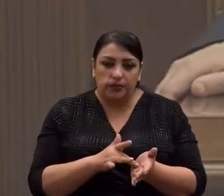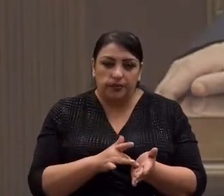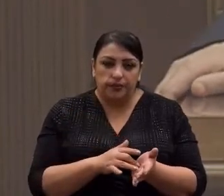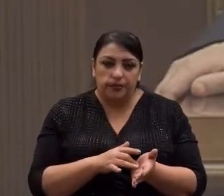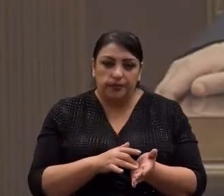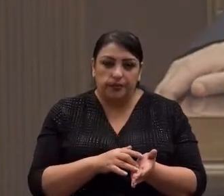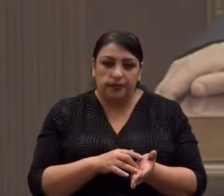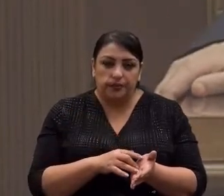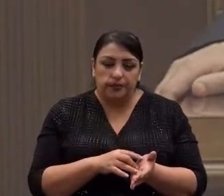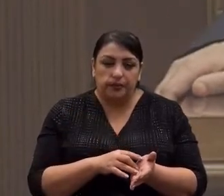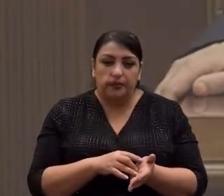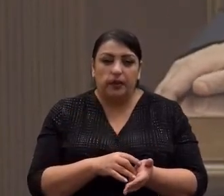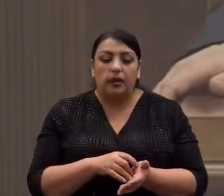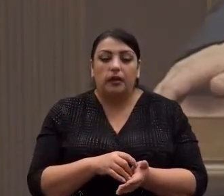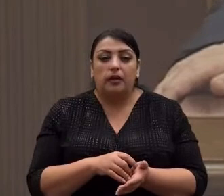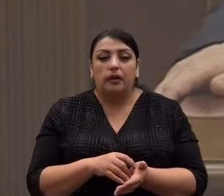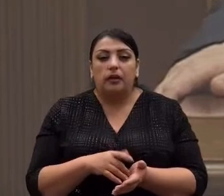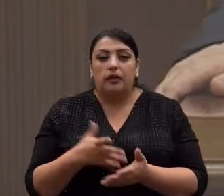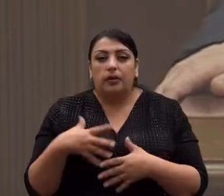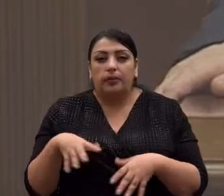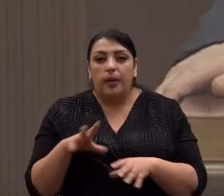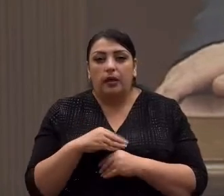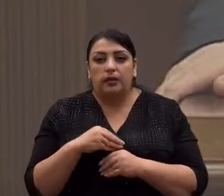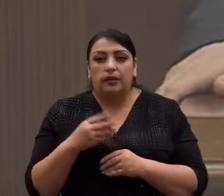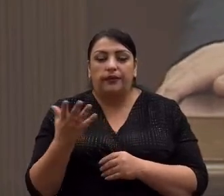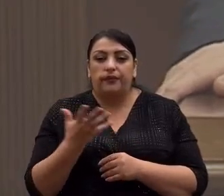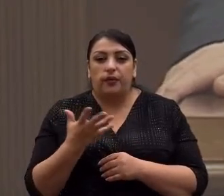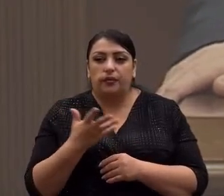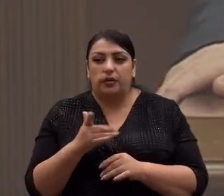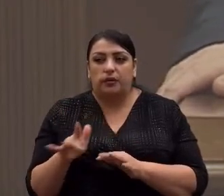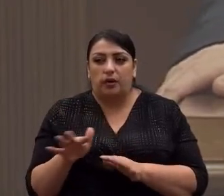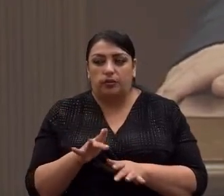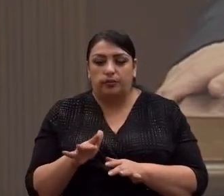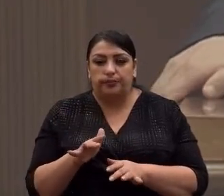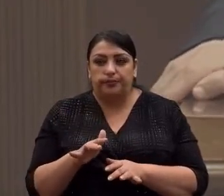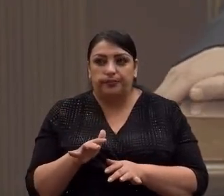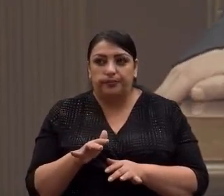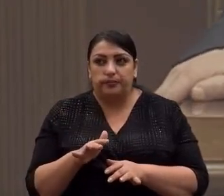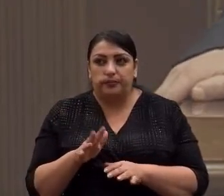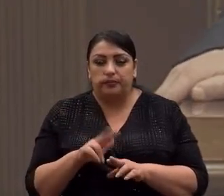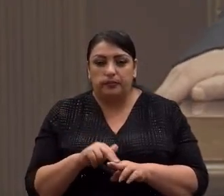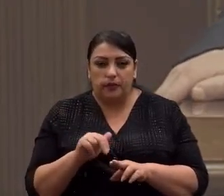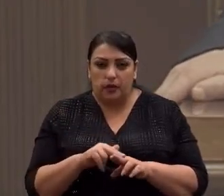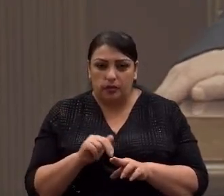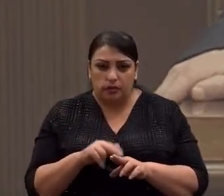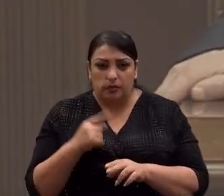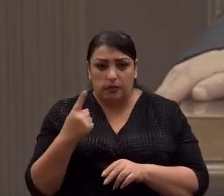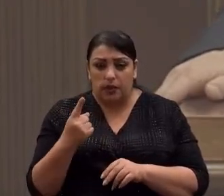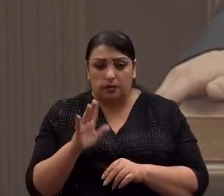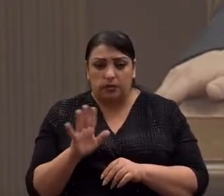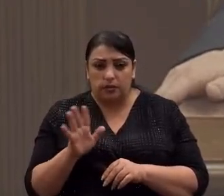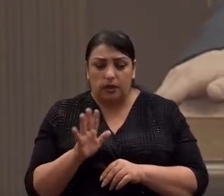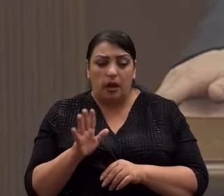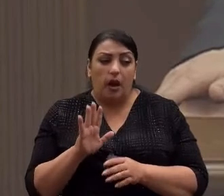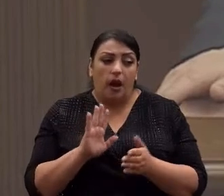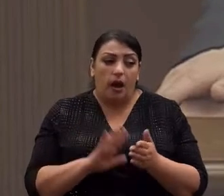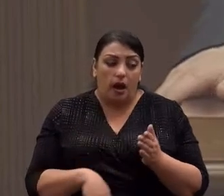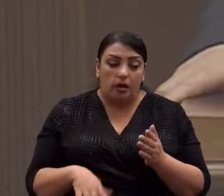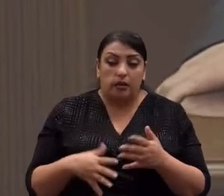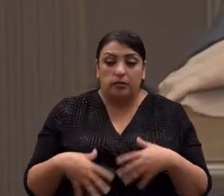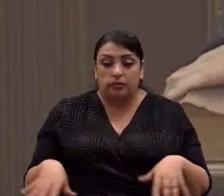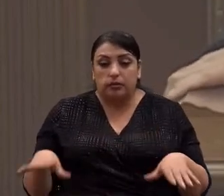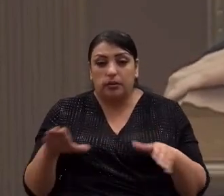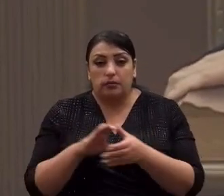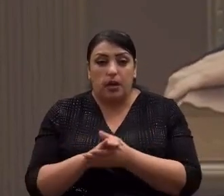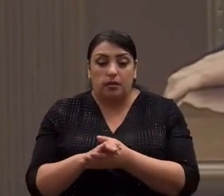նման հարցերը և ոնց ենք միասնաբար անցնում։ Այստեղ ասում եմ միայն չէ ոստիկանությունը չի, առանց միասնական